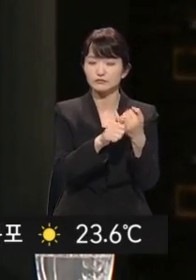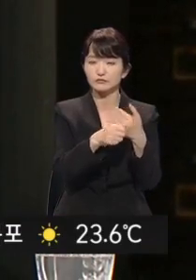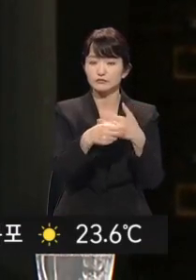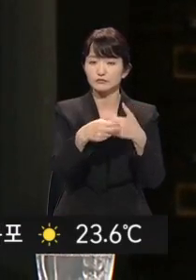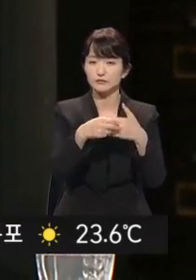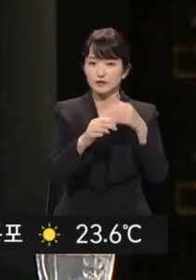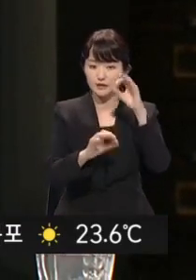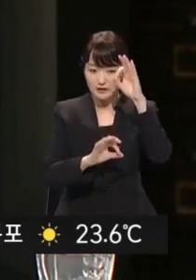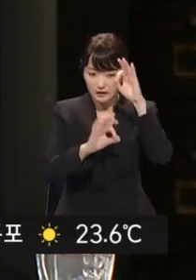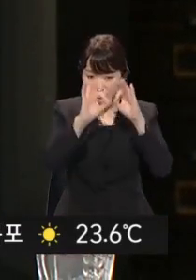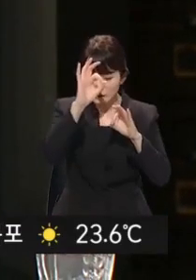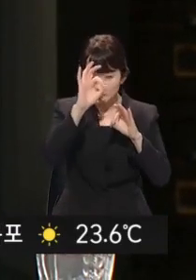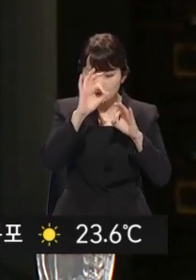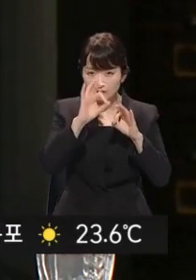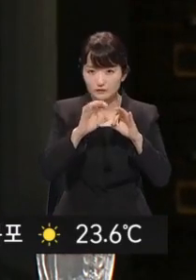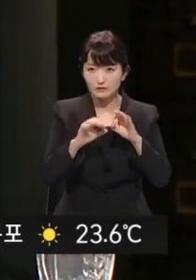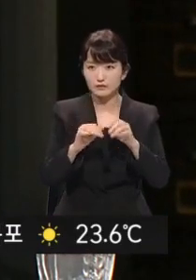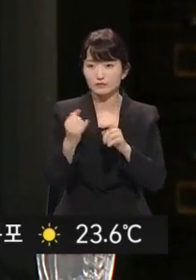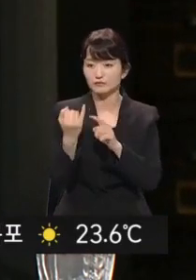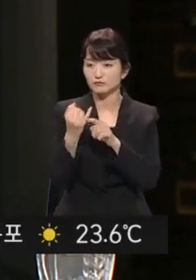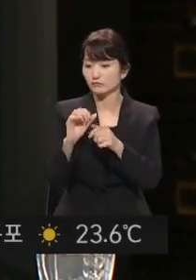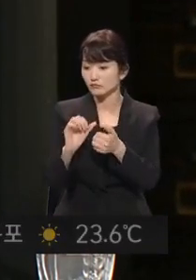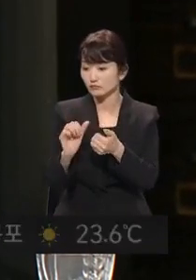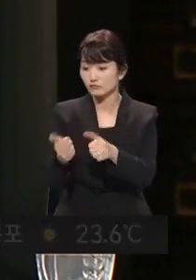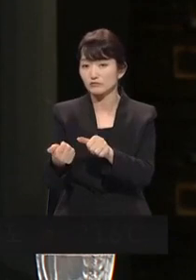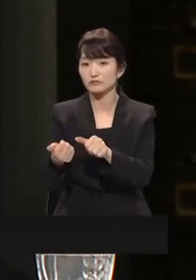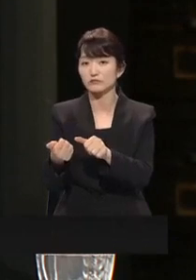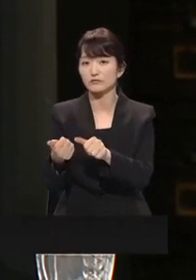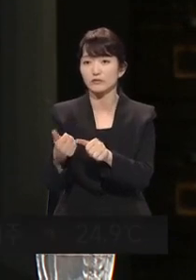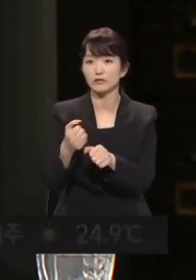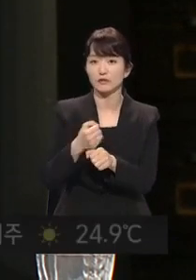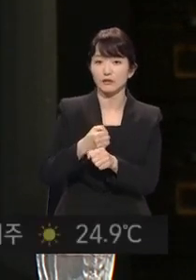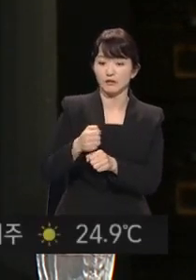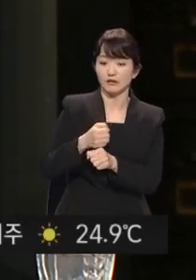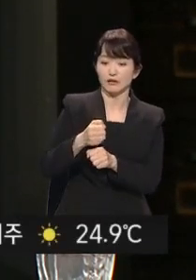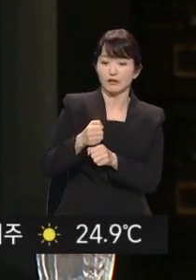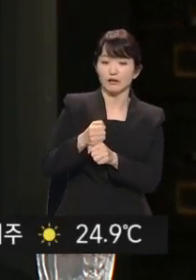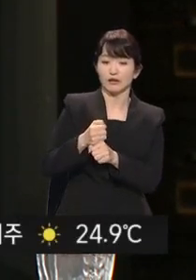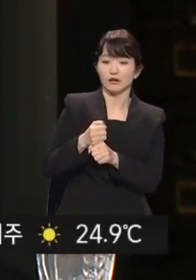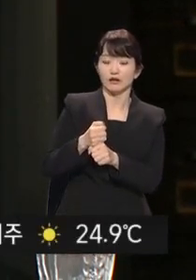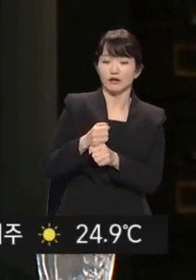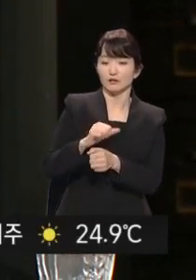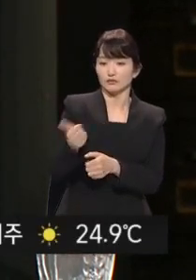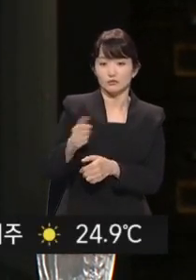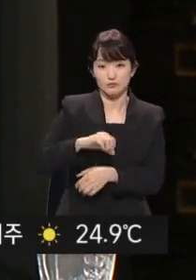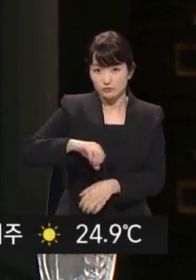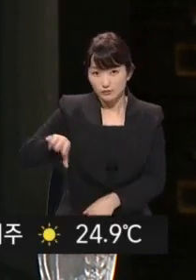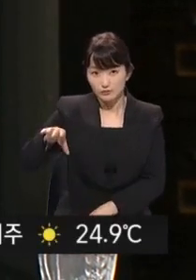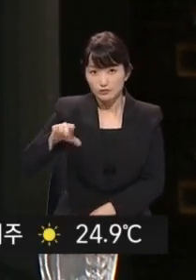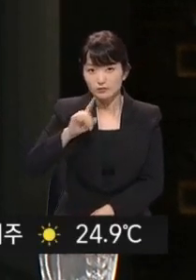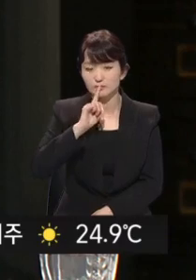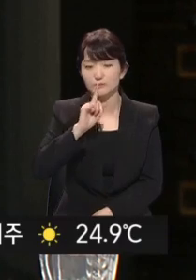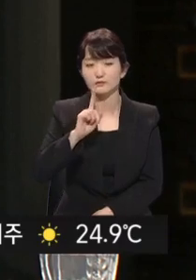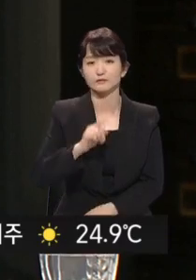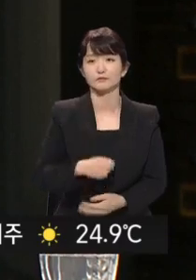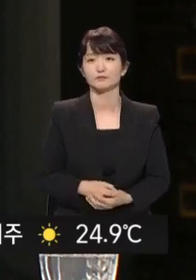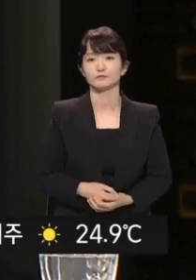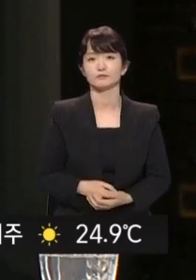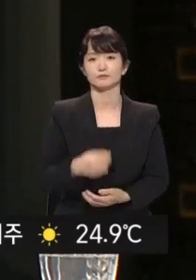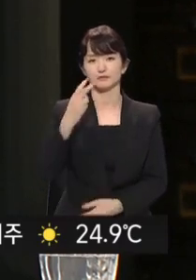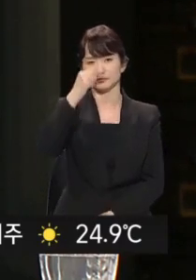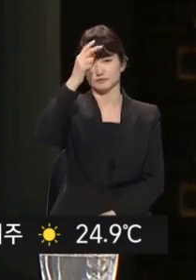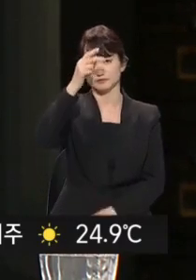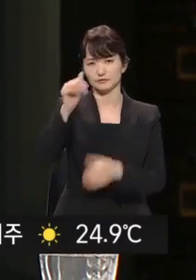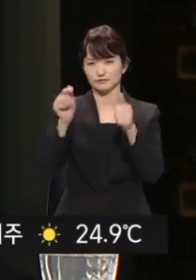사망했길래 그냥 이렇게 어 뭐 그 당혹스러움에 시신육위를 했다 뭐 이런 식으로 주장을 했었죠 자 그런데